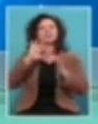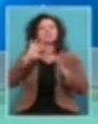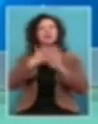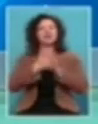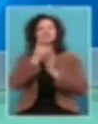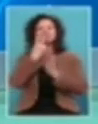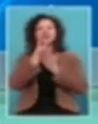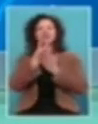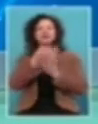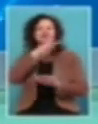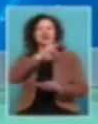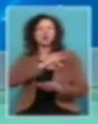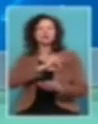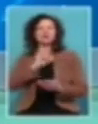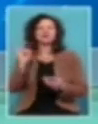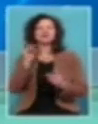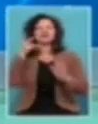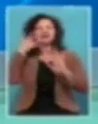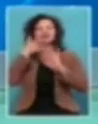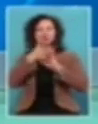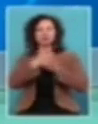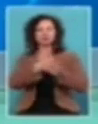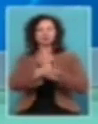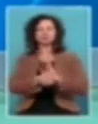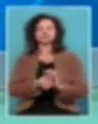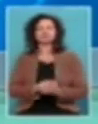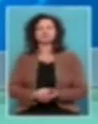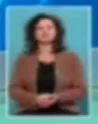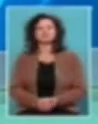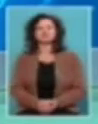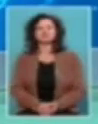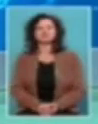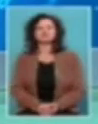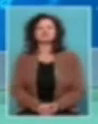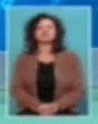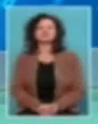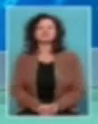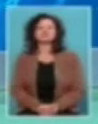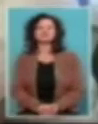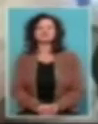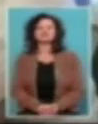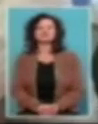қаншалықты арзандағанын көрсетіледі. Яғни тұтынушылар нақты қанша көлемде ақша үнемдегенін көре алады.